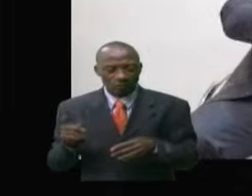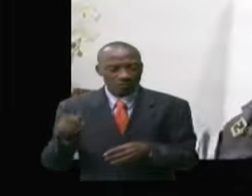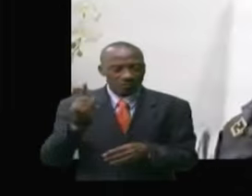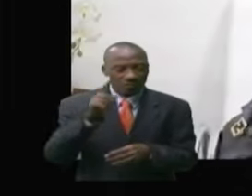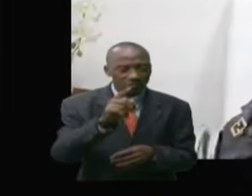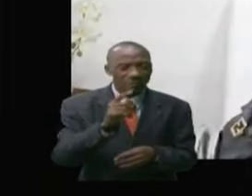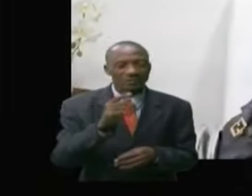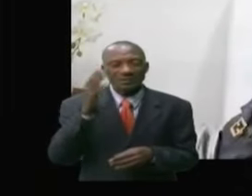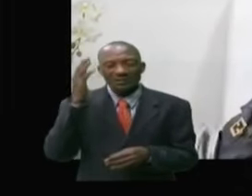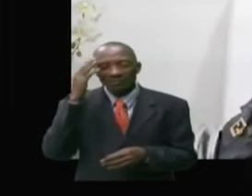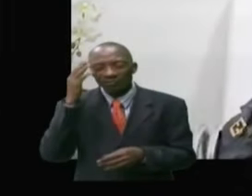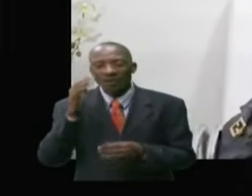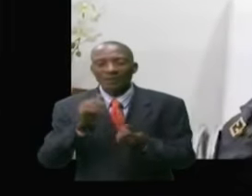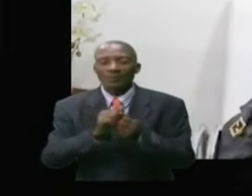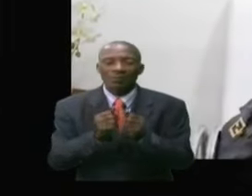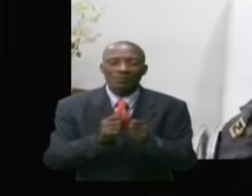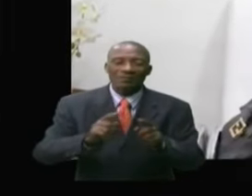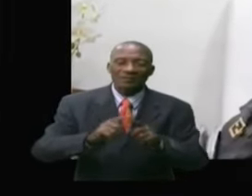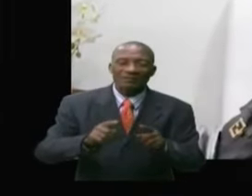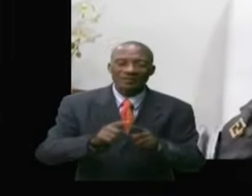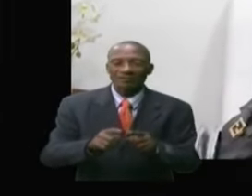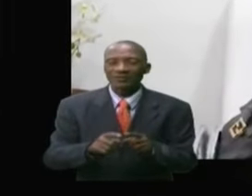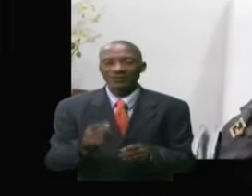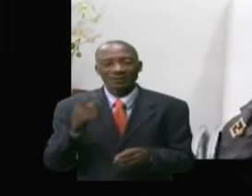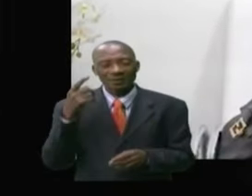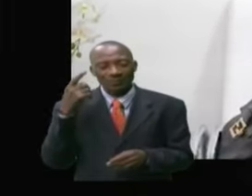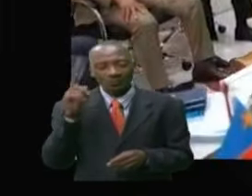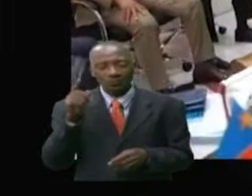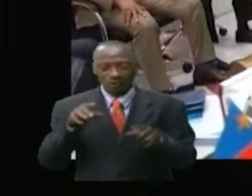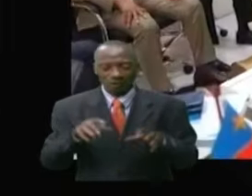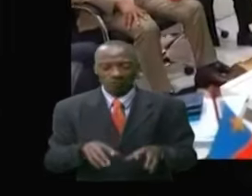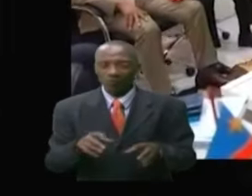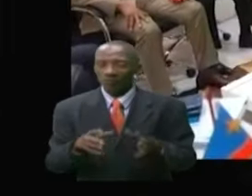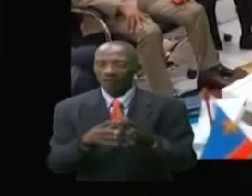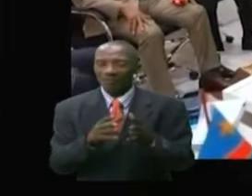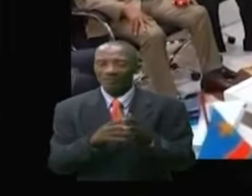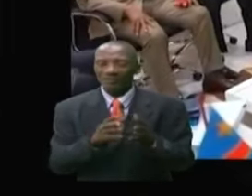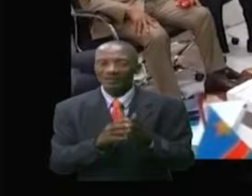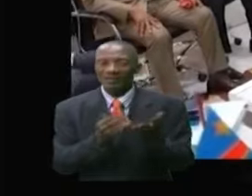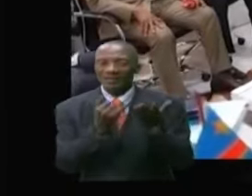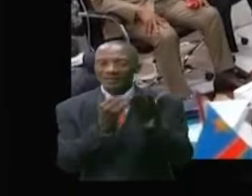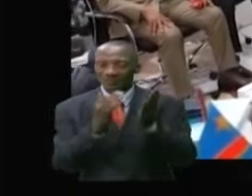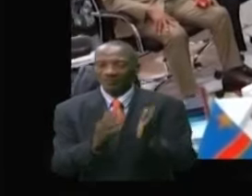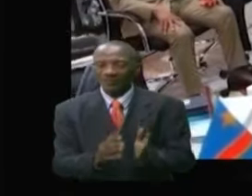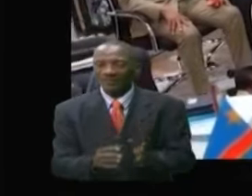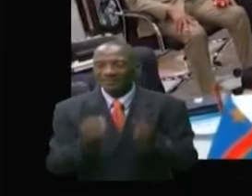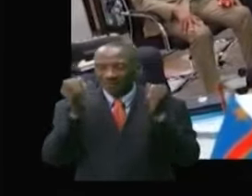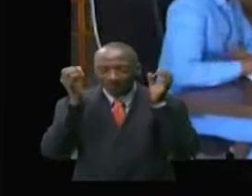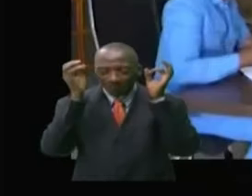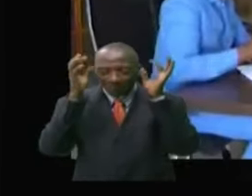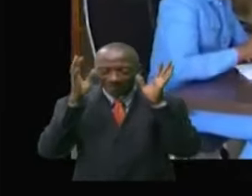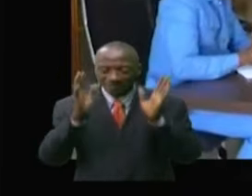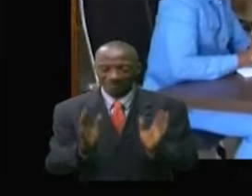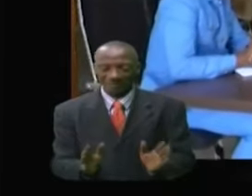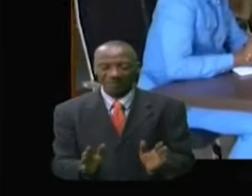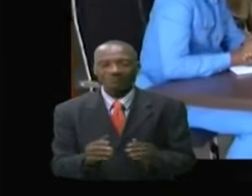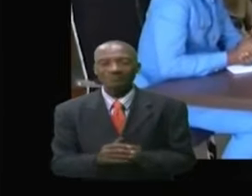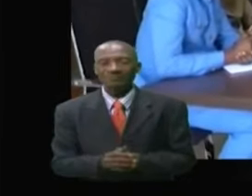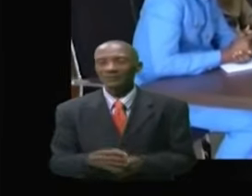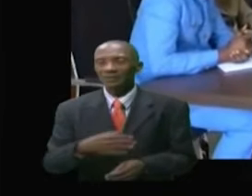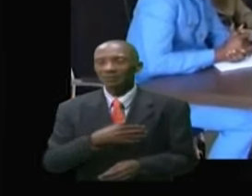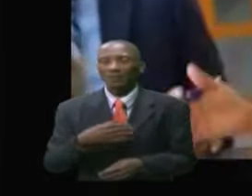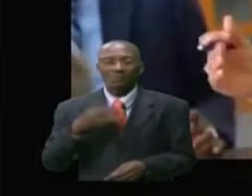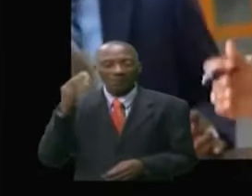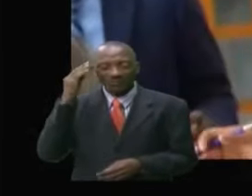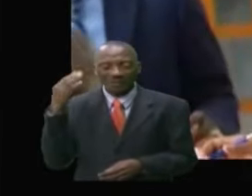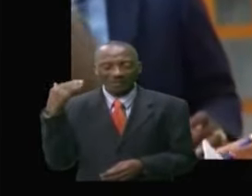potentiels économiques de la RDC auprès des investisseurs brésiliens. Au bâtiment de l'ambassade de la RDC à Brasilia, la ministre d'État